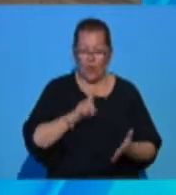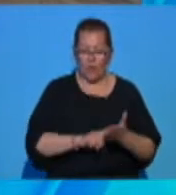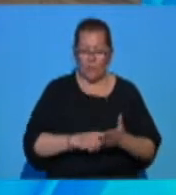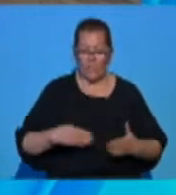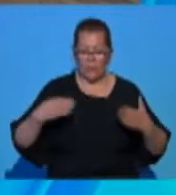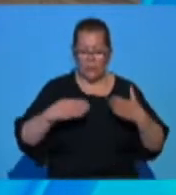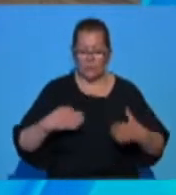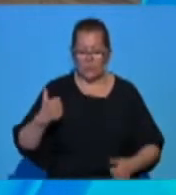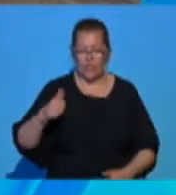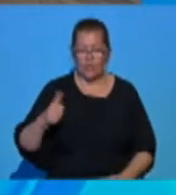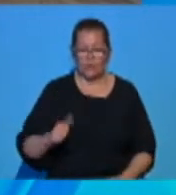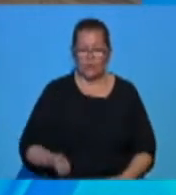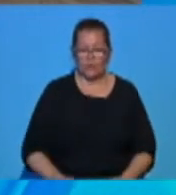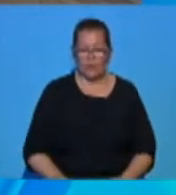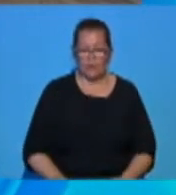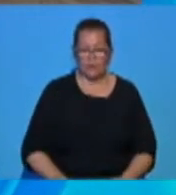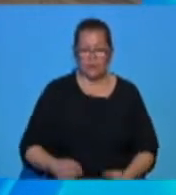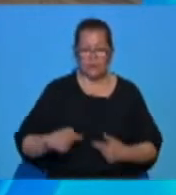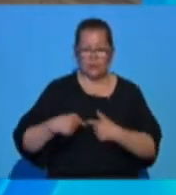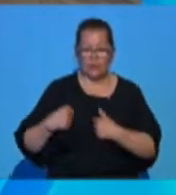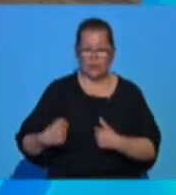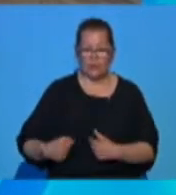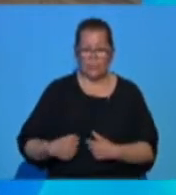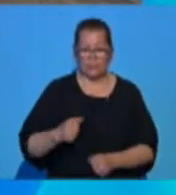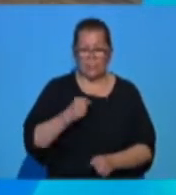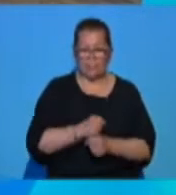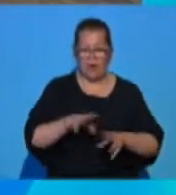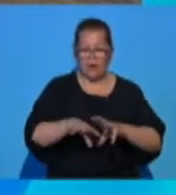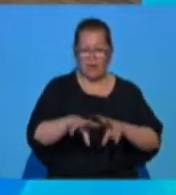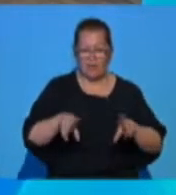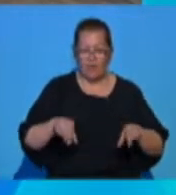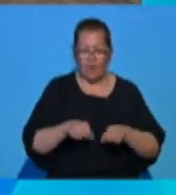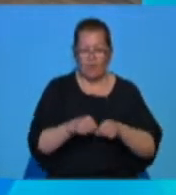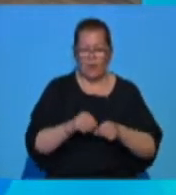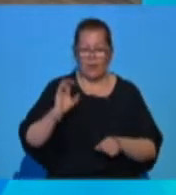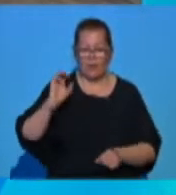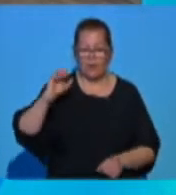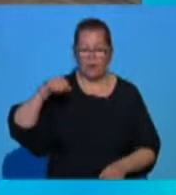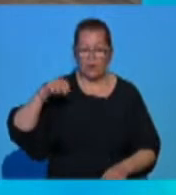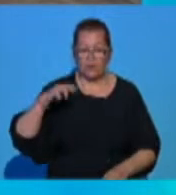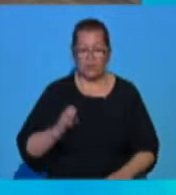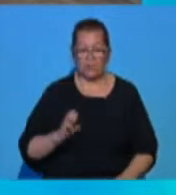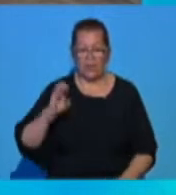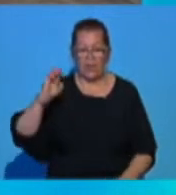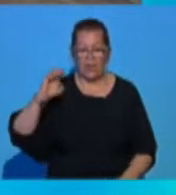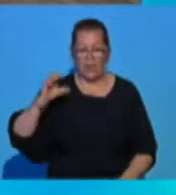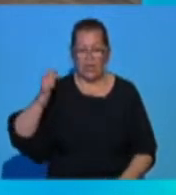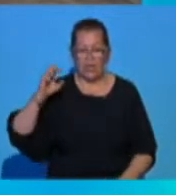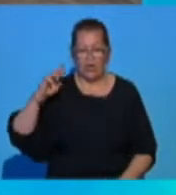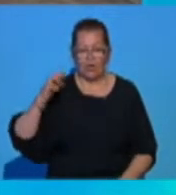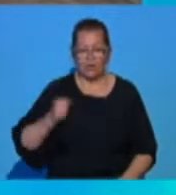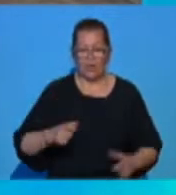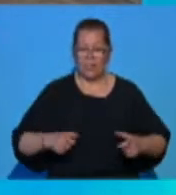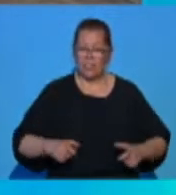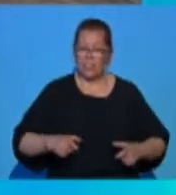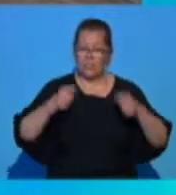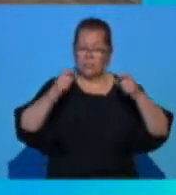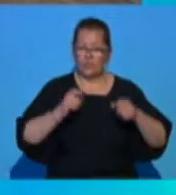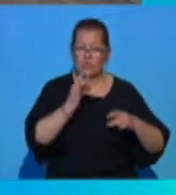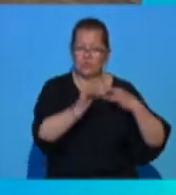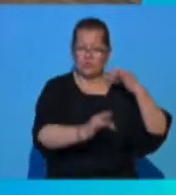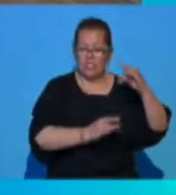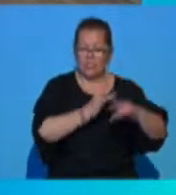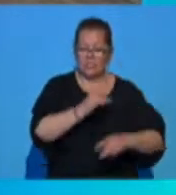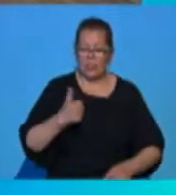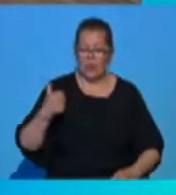prin punerea în valoare a generoasei donații făcute de familia Elefterie Crăciun Corneti și Elena Corneti. Instituția, cu o tradiție